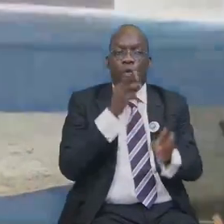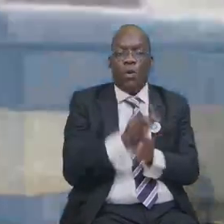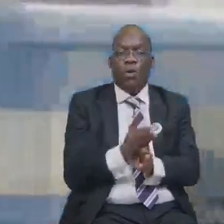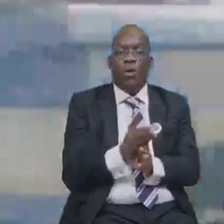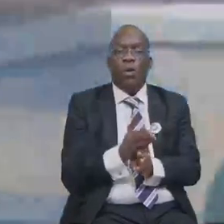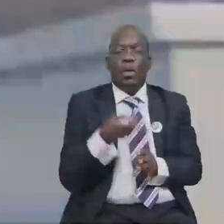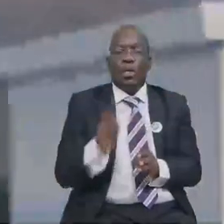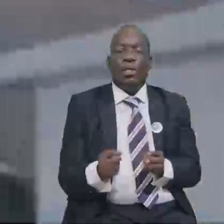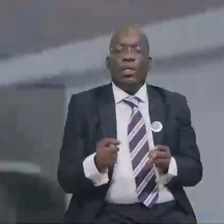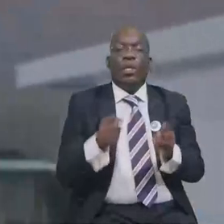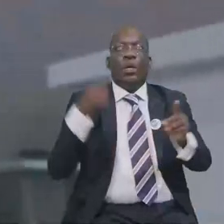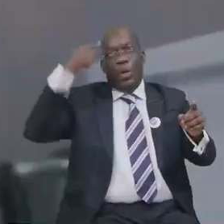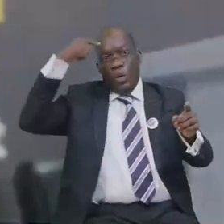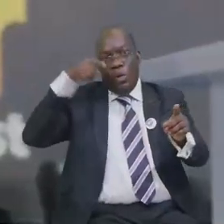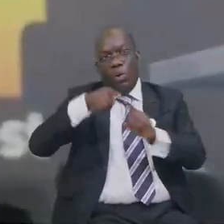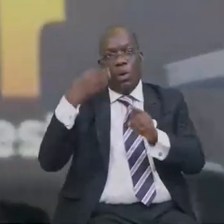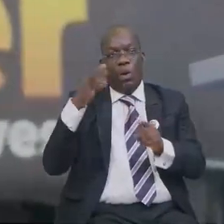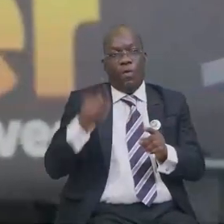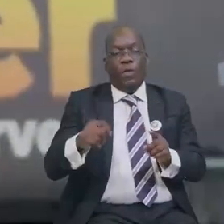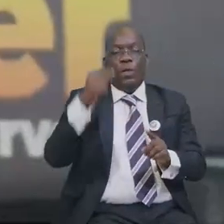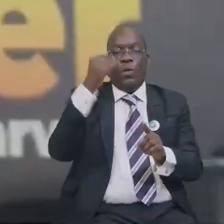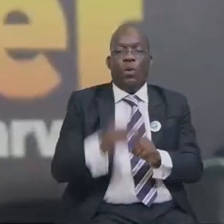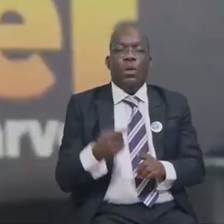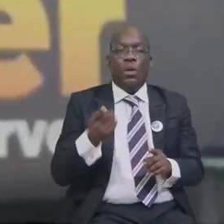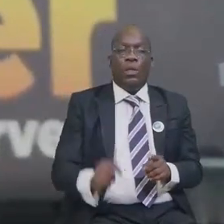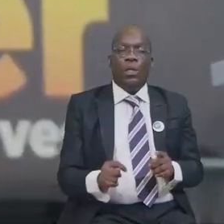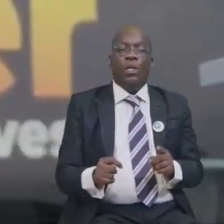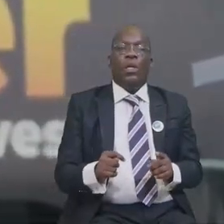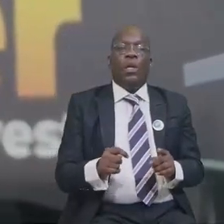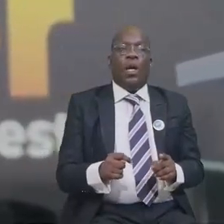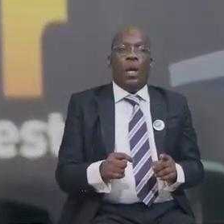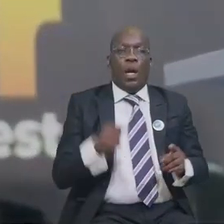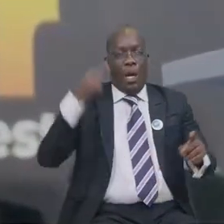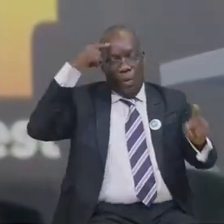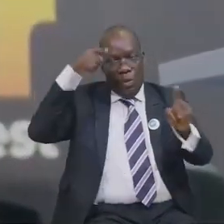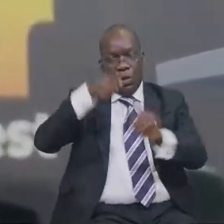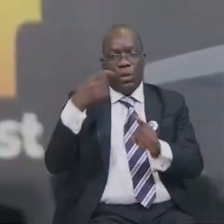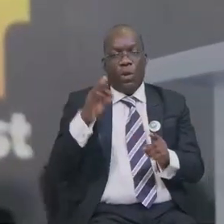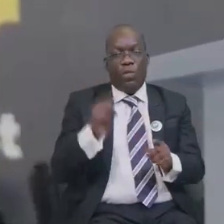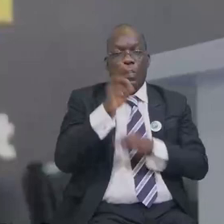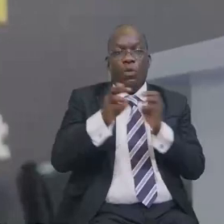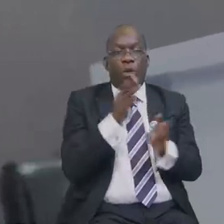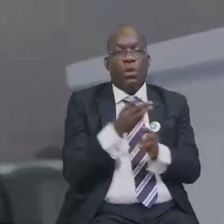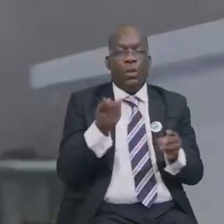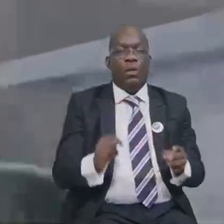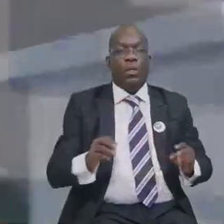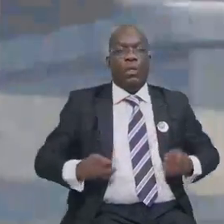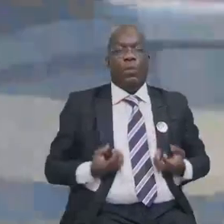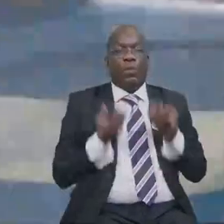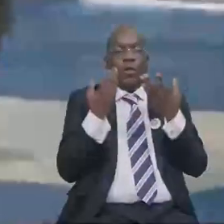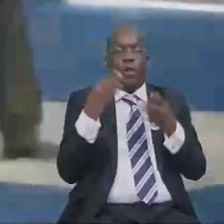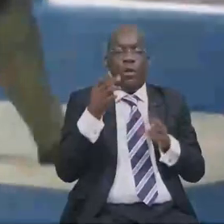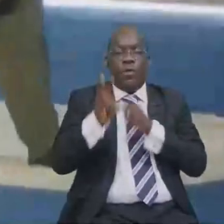les aspirations du monde et les ambitions du monde et la motivation du monde. Venez, venez, venez seulement. Nous avons